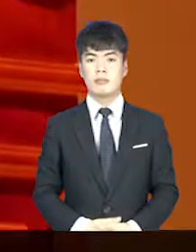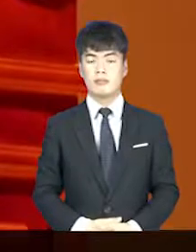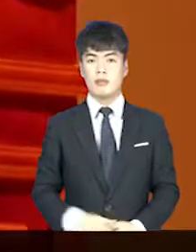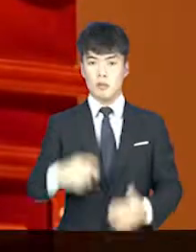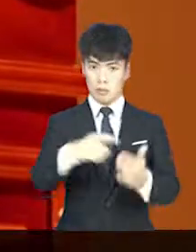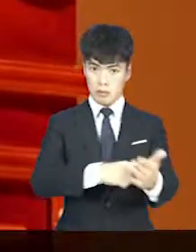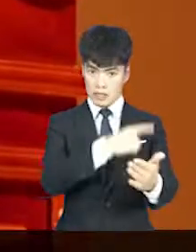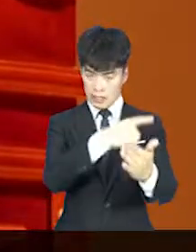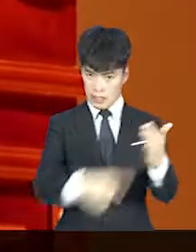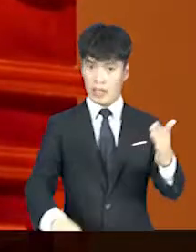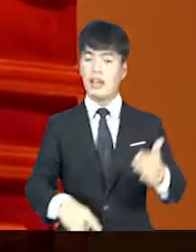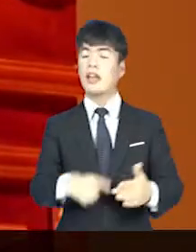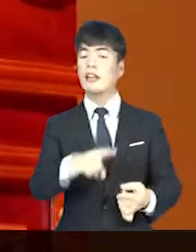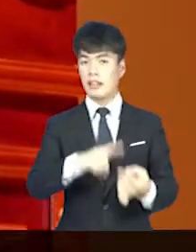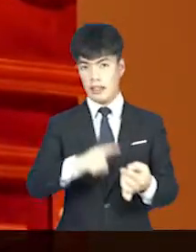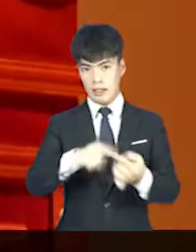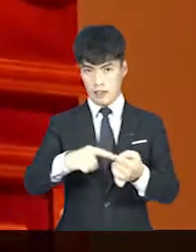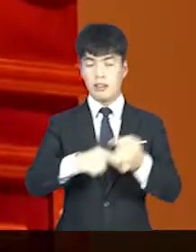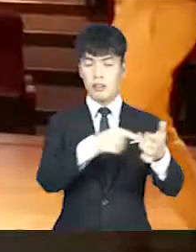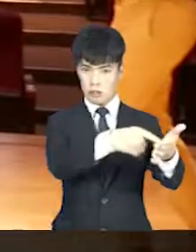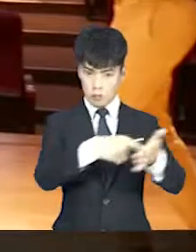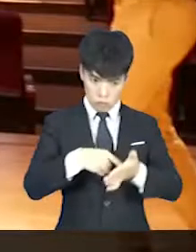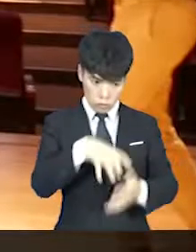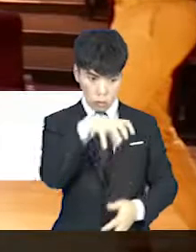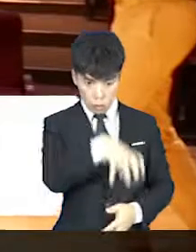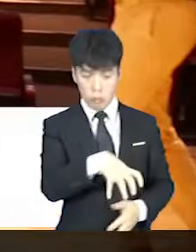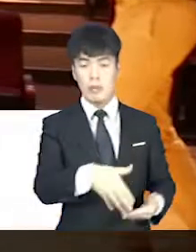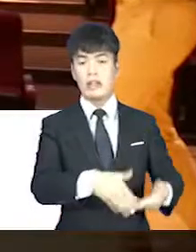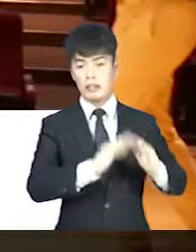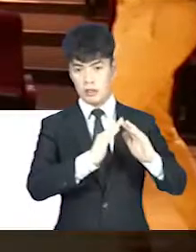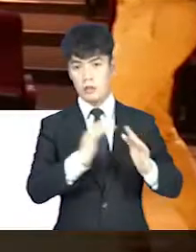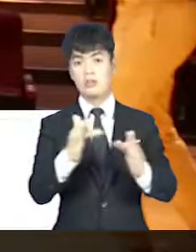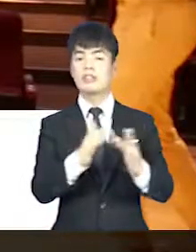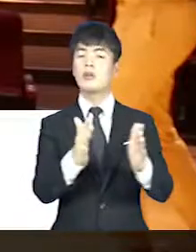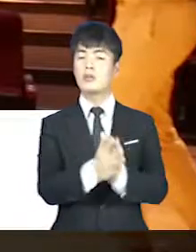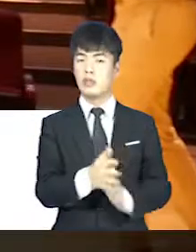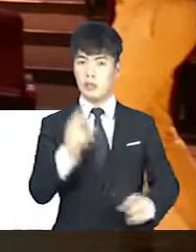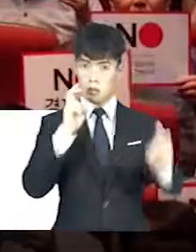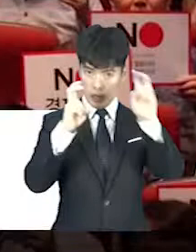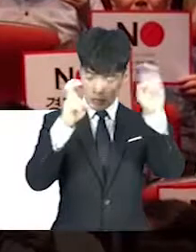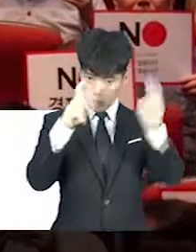한편 천안 씨는 피해 신고 접수 창구를 운영하고 직접적인 손해를 입은